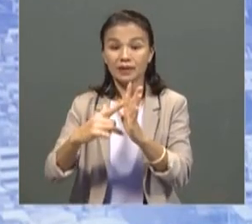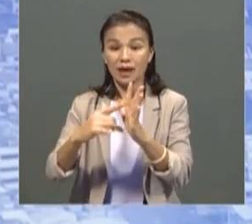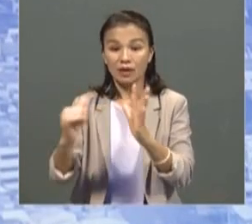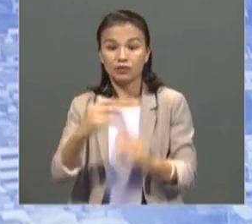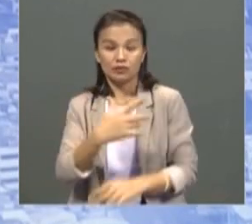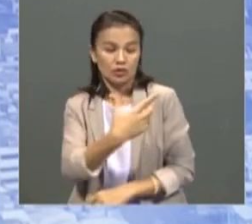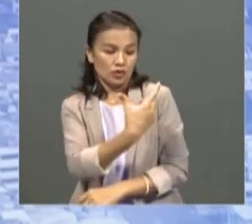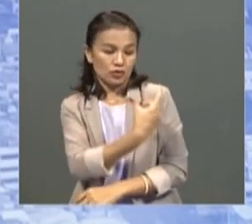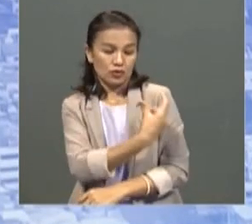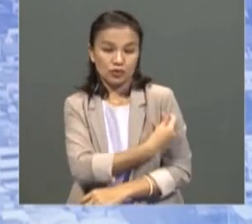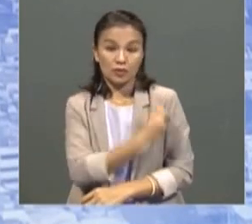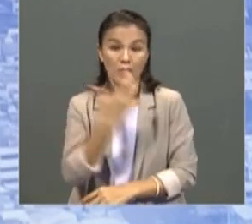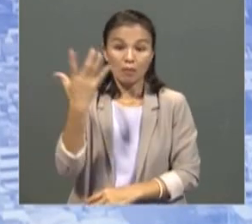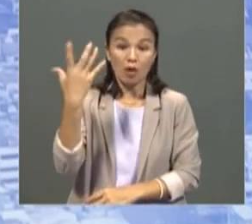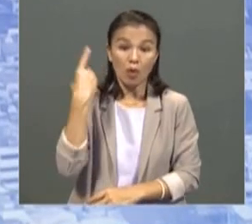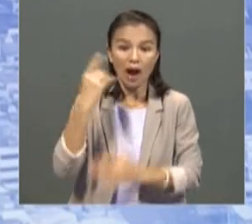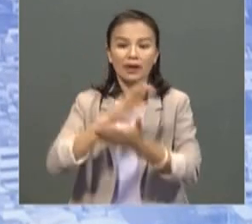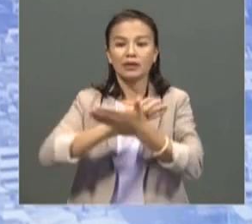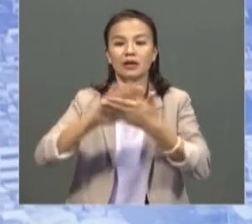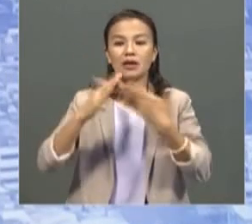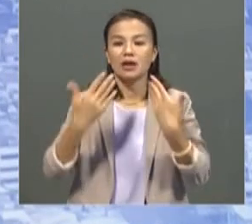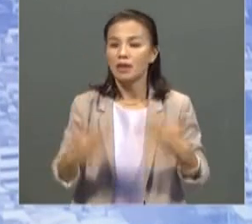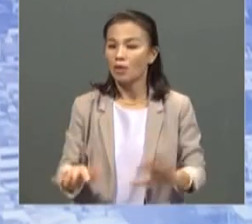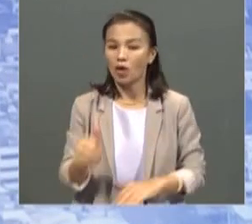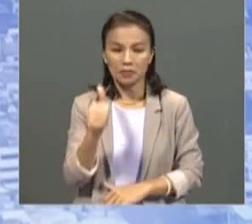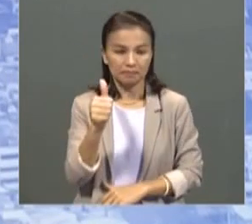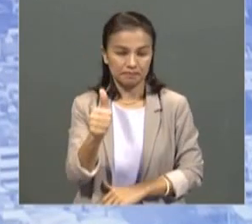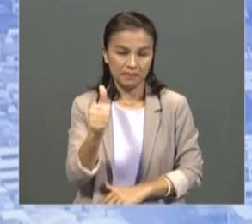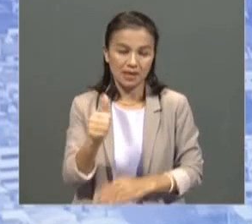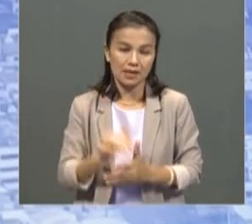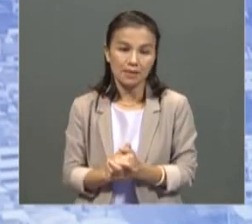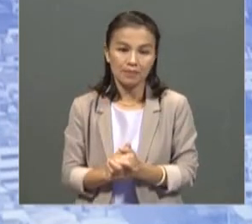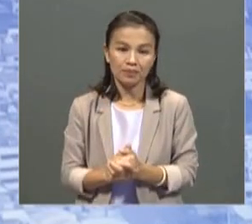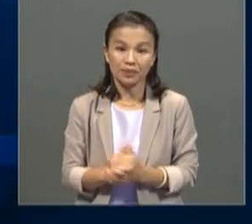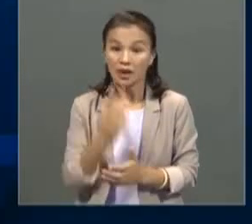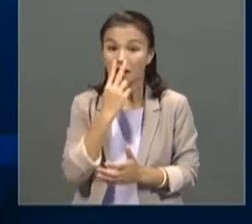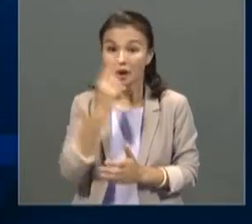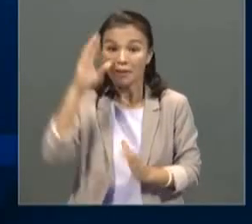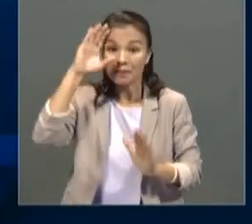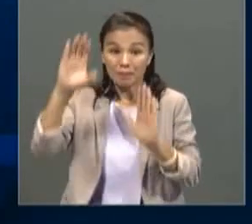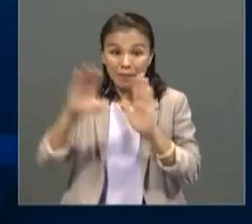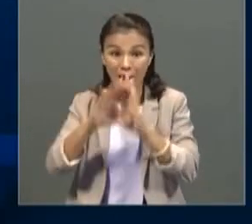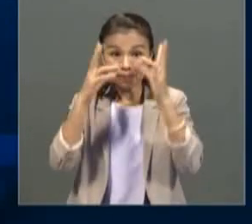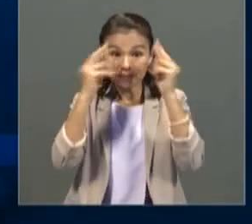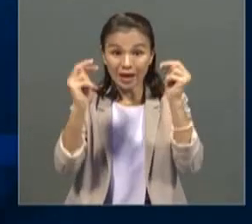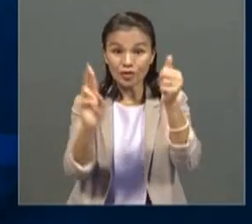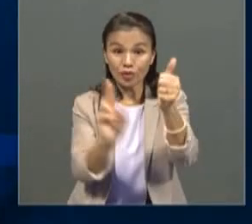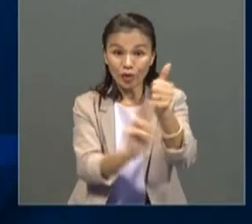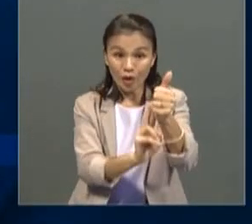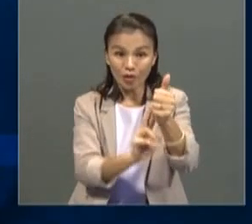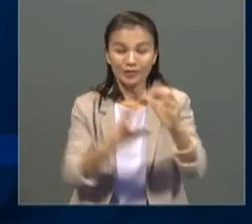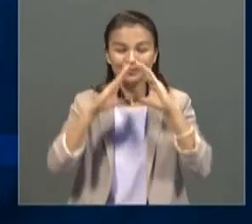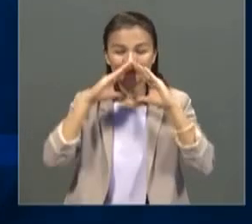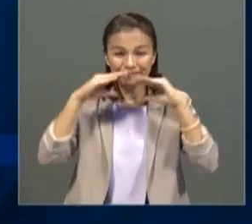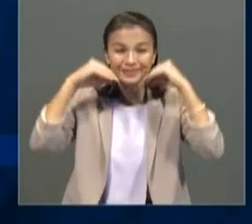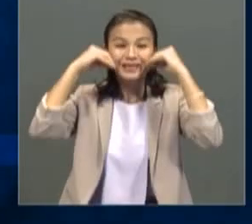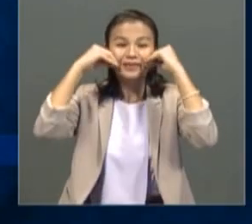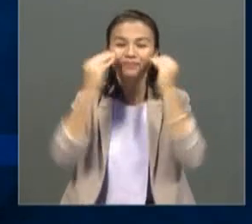ดีมันเนี่ยกากวซีเนี่ยปัตตบิทูเลยกากวซีทูนั่นเนี่ยปัตตบิจันโอรูปเยอะเยอะพิจารณาเลยนะ